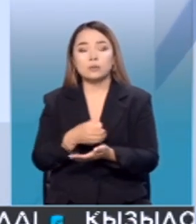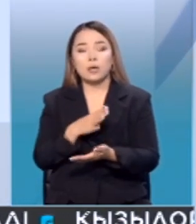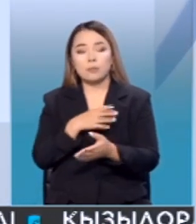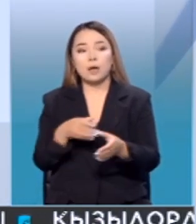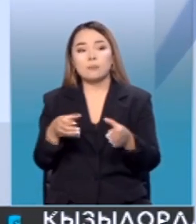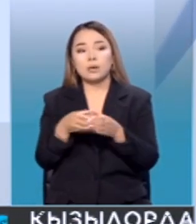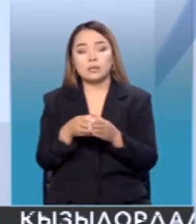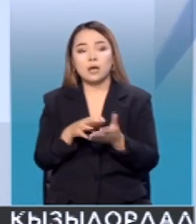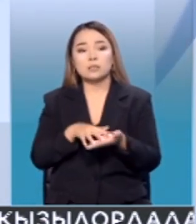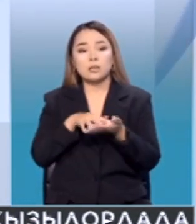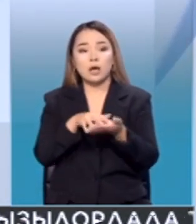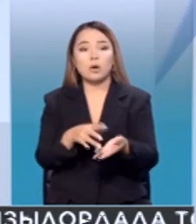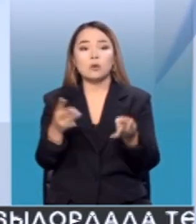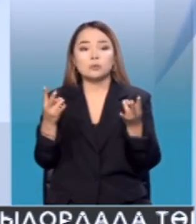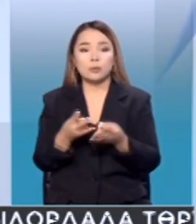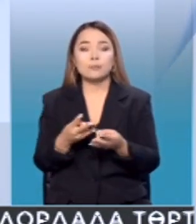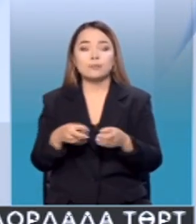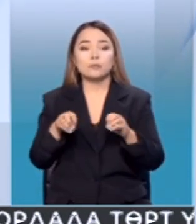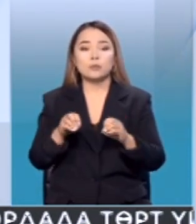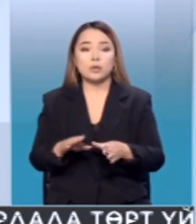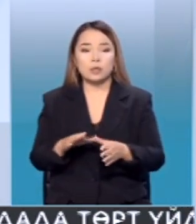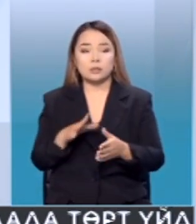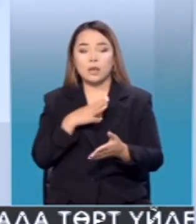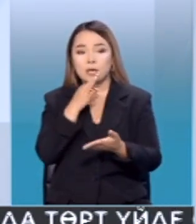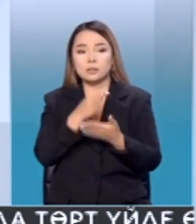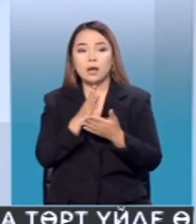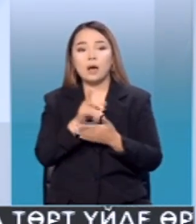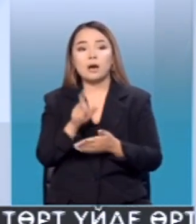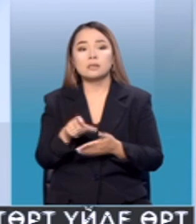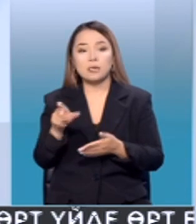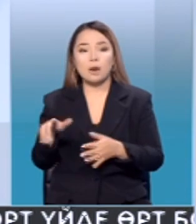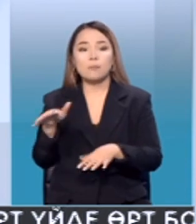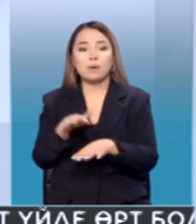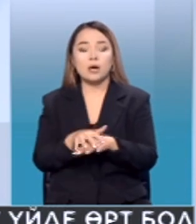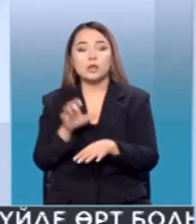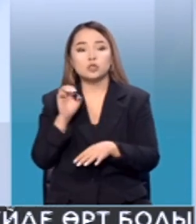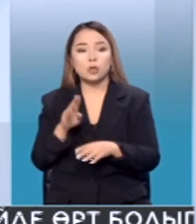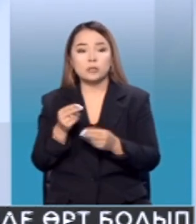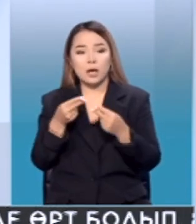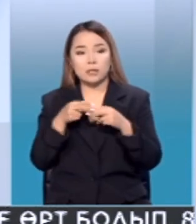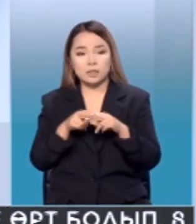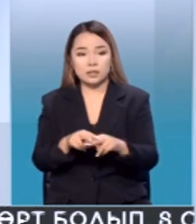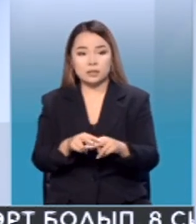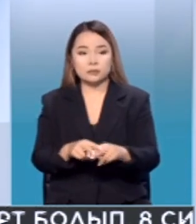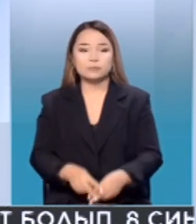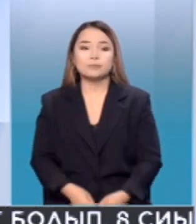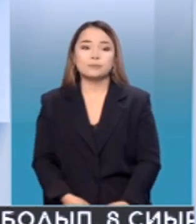өтініш беру қажет. Оң шешім тапқан жағдайда өтемақы азаматтың банк шотына аударылады.